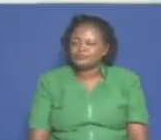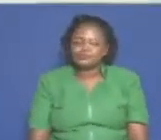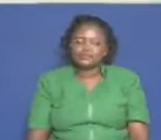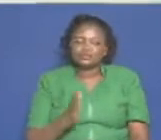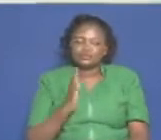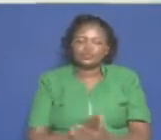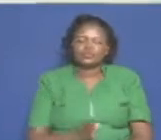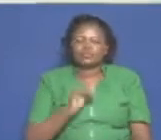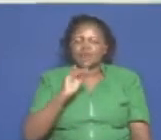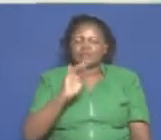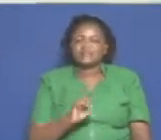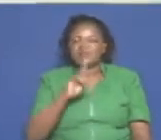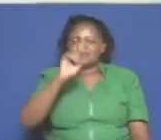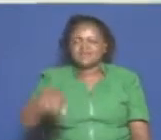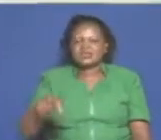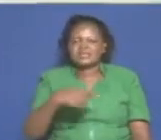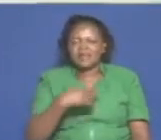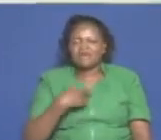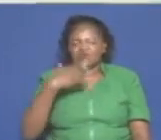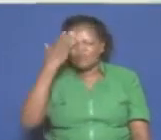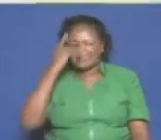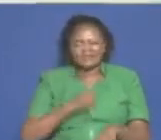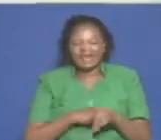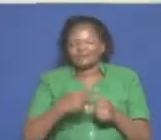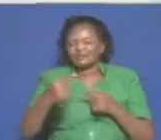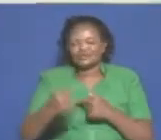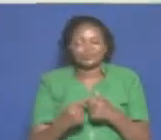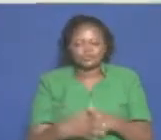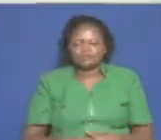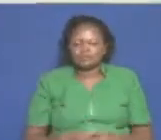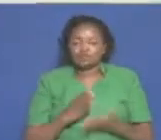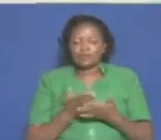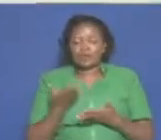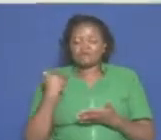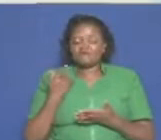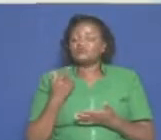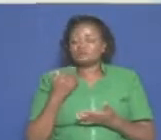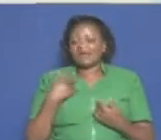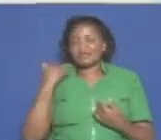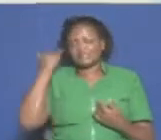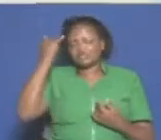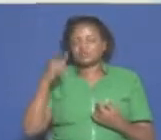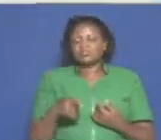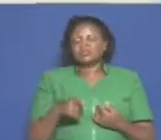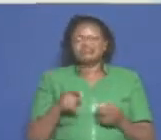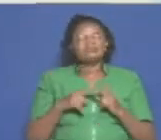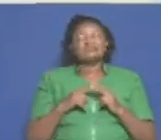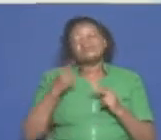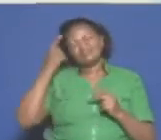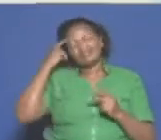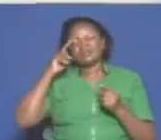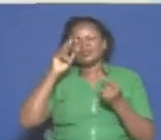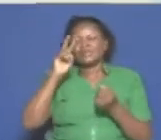sababu ya muda ambao wametoa. Ingawaje jambo hili lilikuwa vile mwenzangu Musa amesema, walianzisha jambo hili